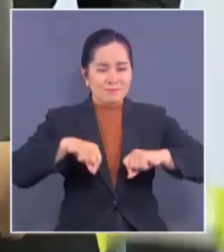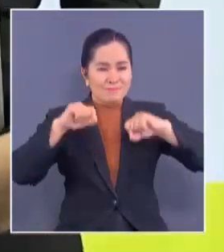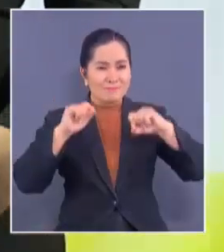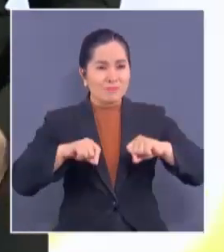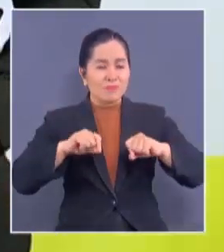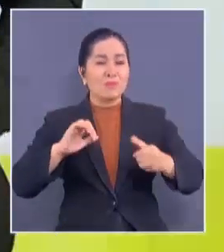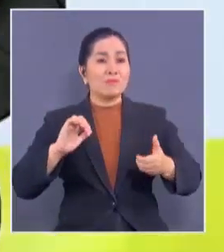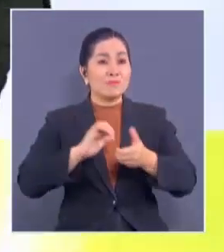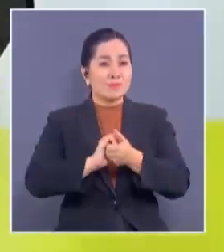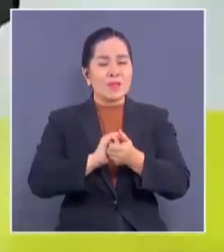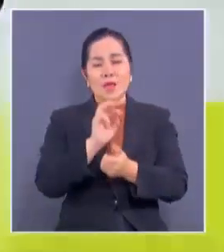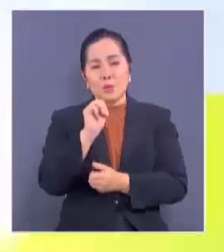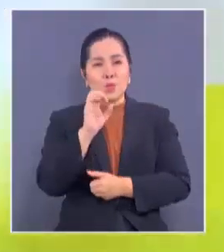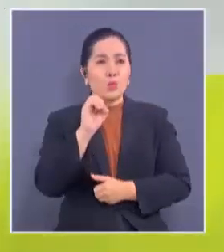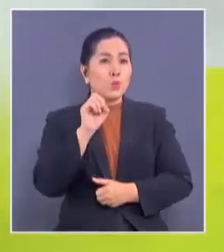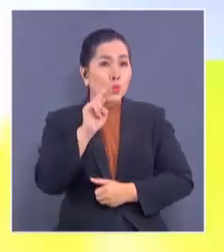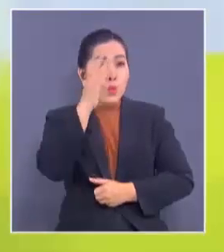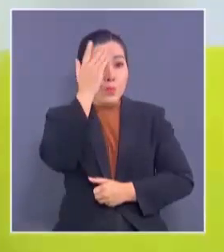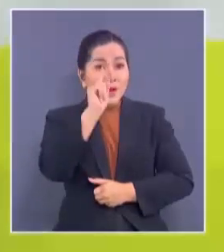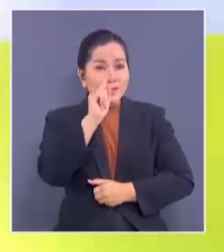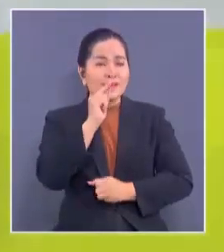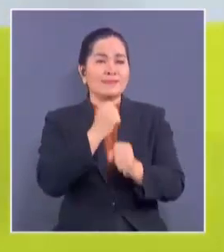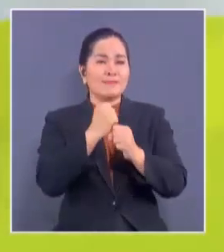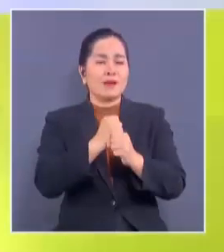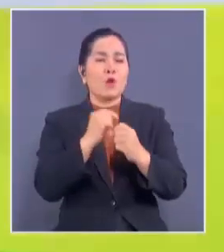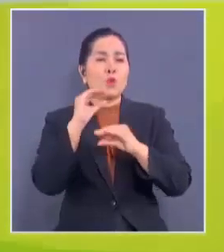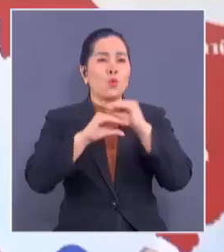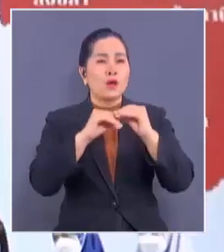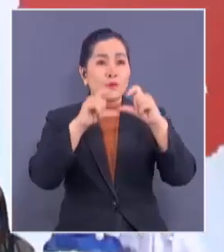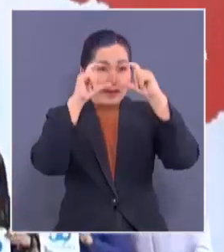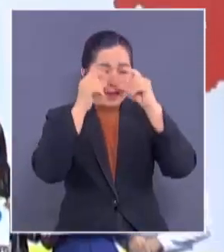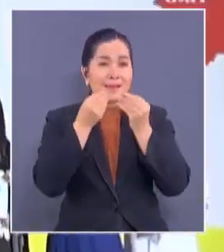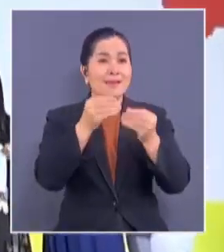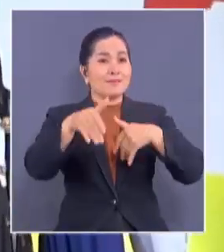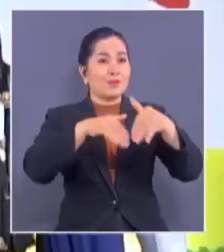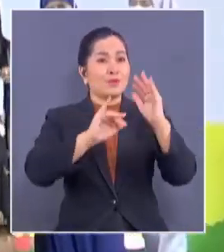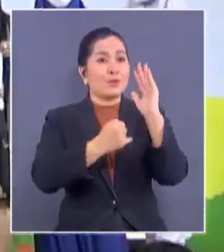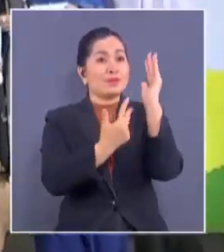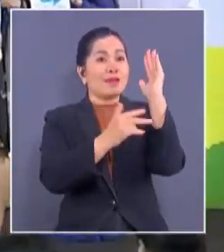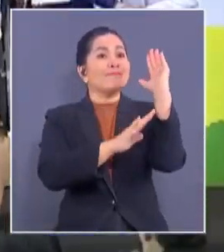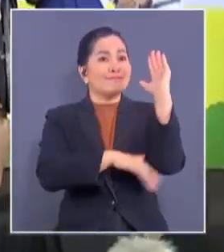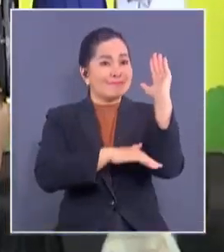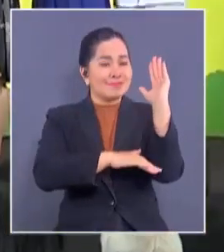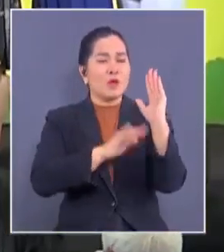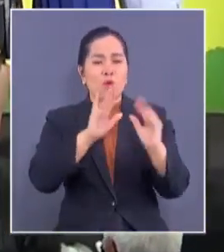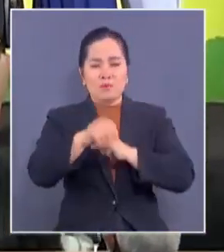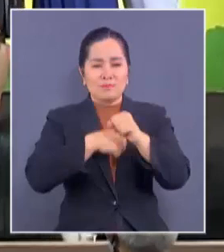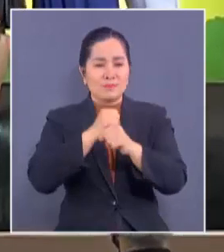วมมือหรือ MOU เดินหน้าสานต่อโครงการแว่นตาเพื่อพี่น้อง3จังหวัดชายแดนใต้ประจ